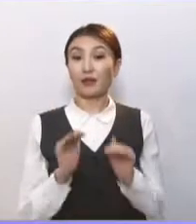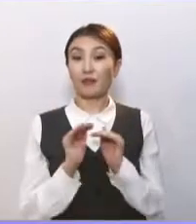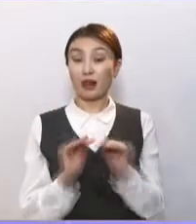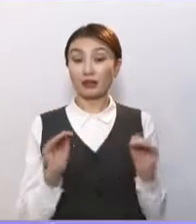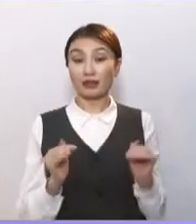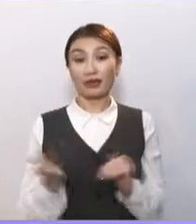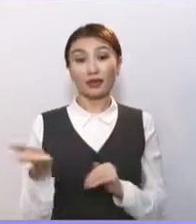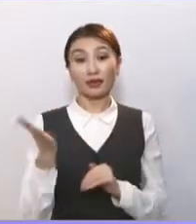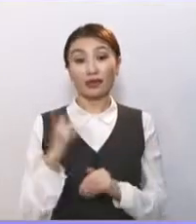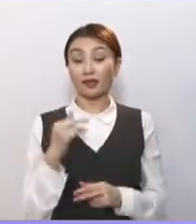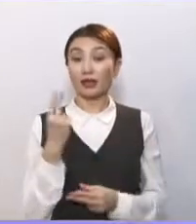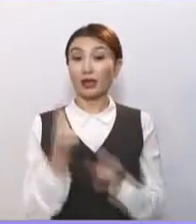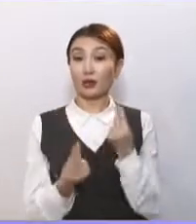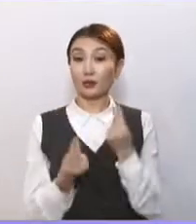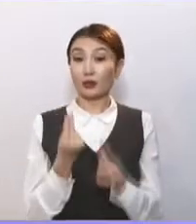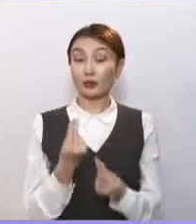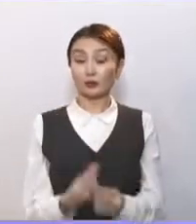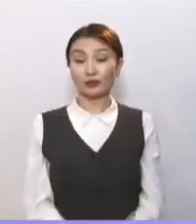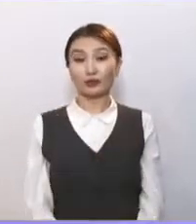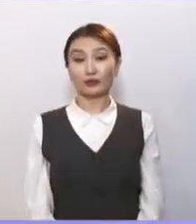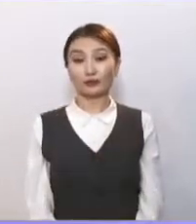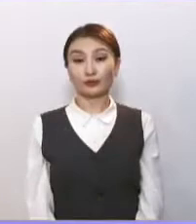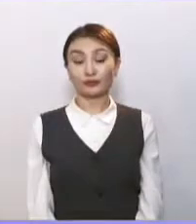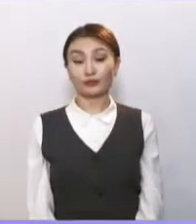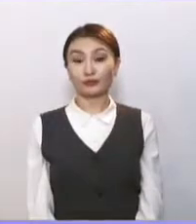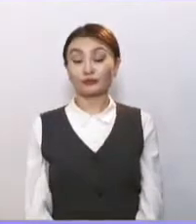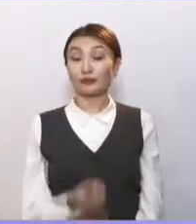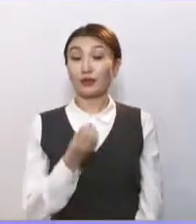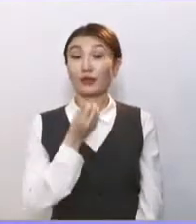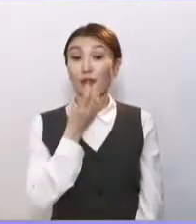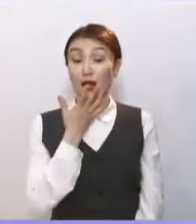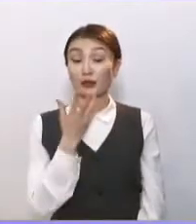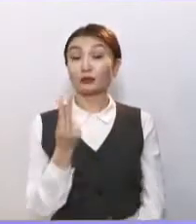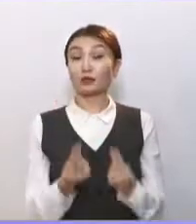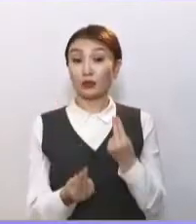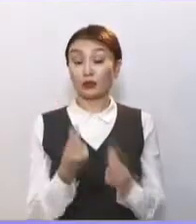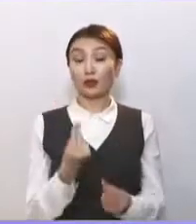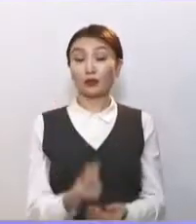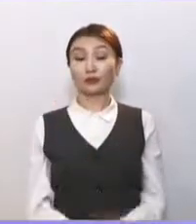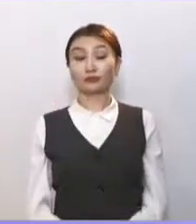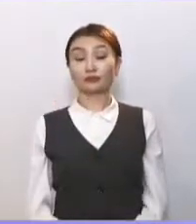Балдар, келгиле оюн ойнойбуз. Макул ойнойлу.